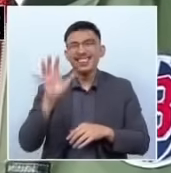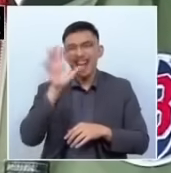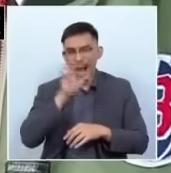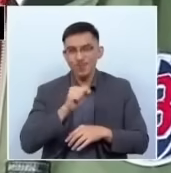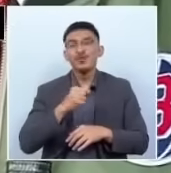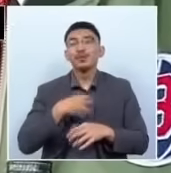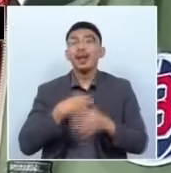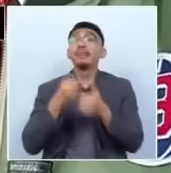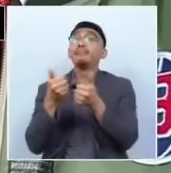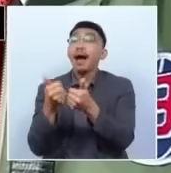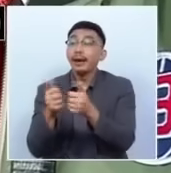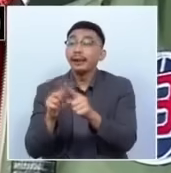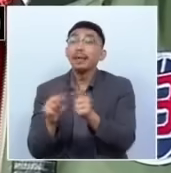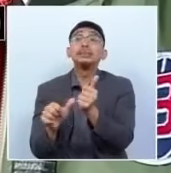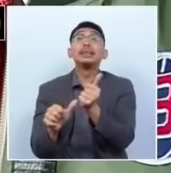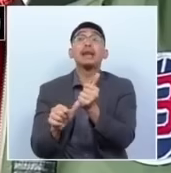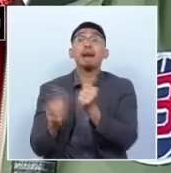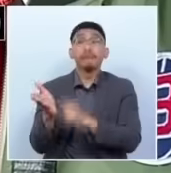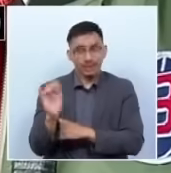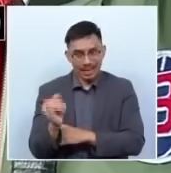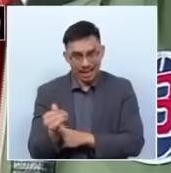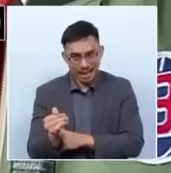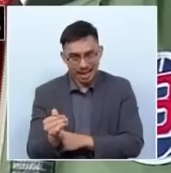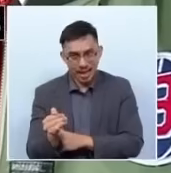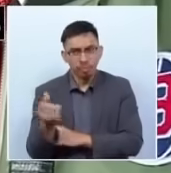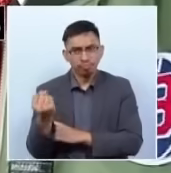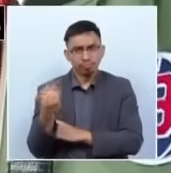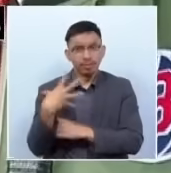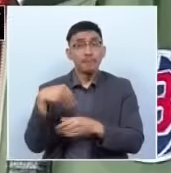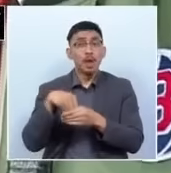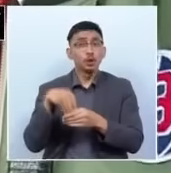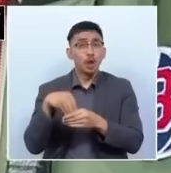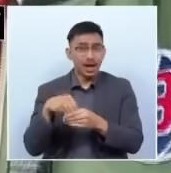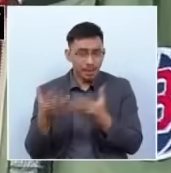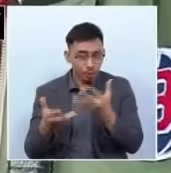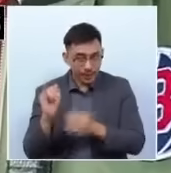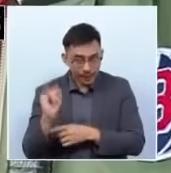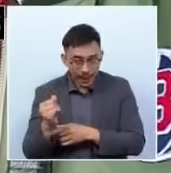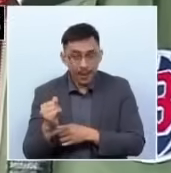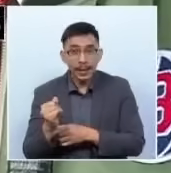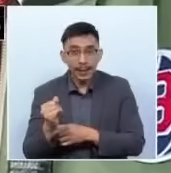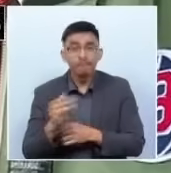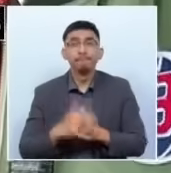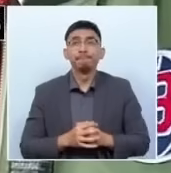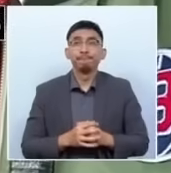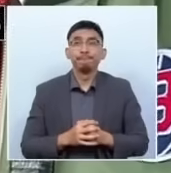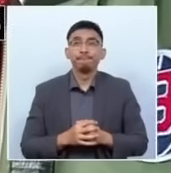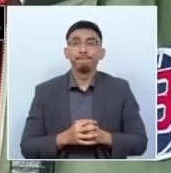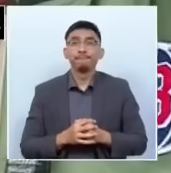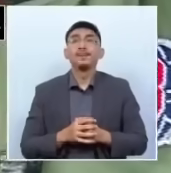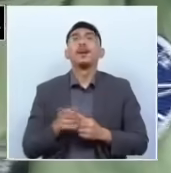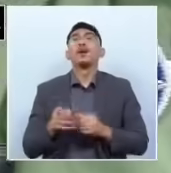keliru memberi e Masukan ya jadi dalam alat perang saya